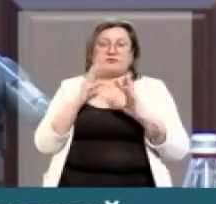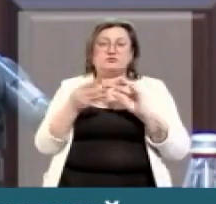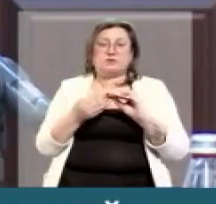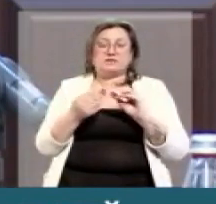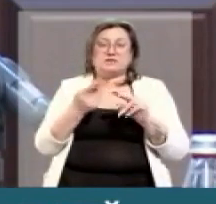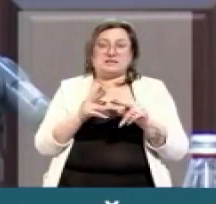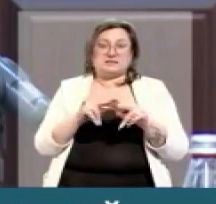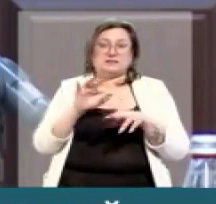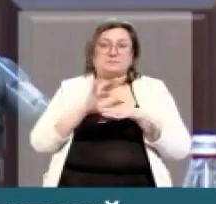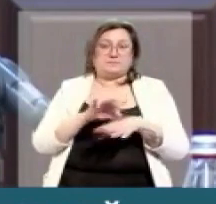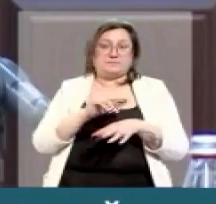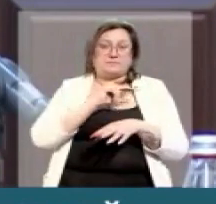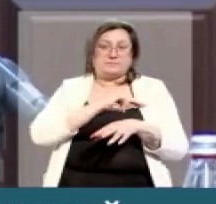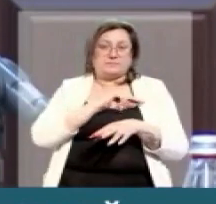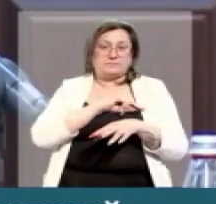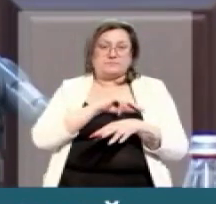результате этих работ